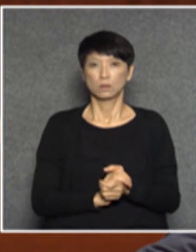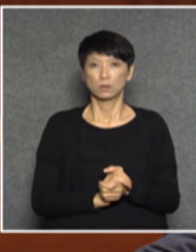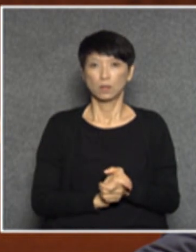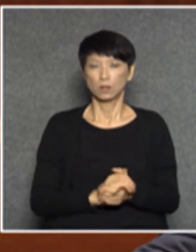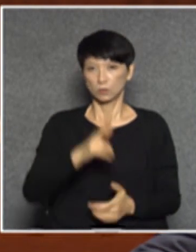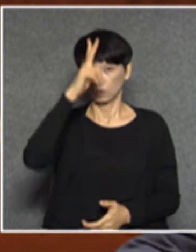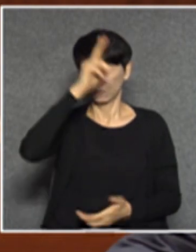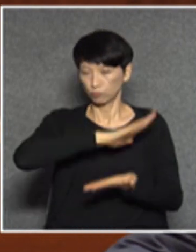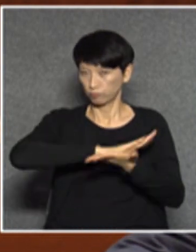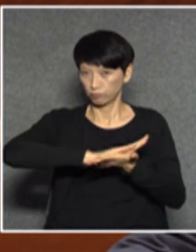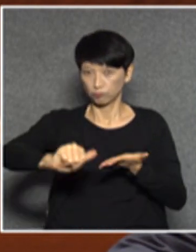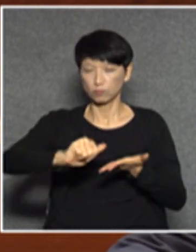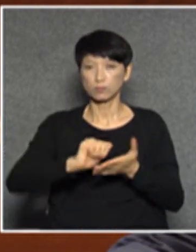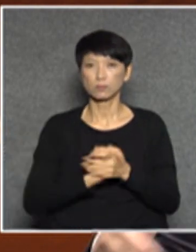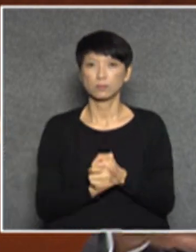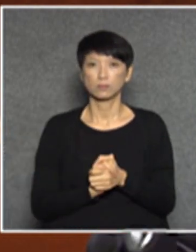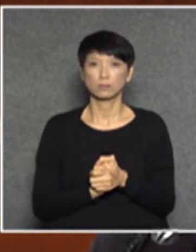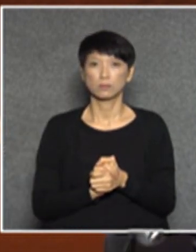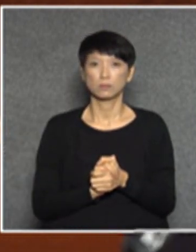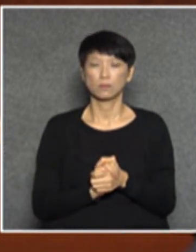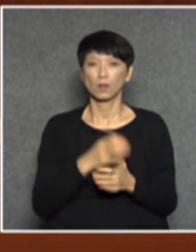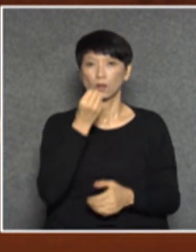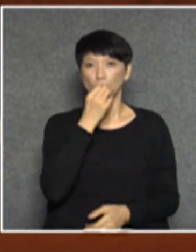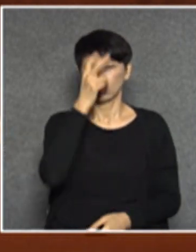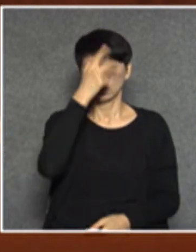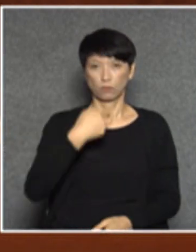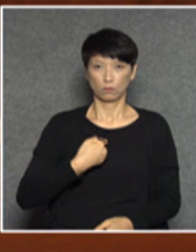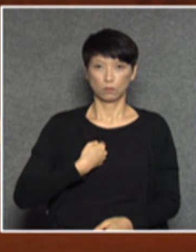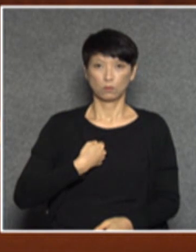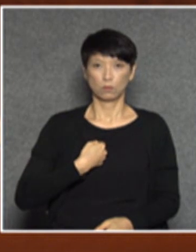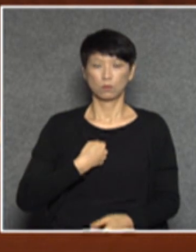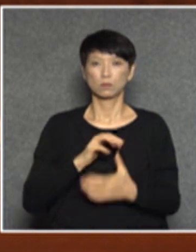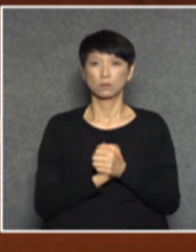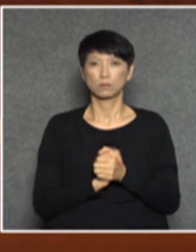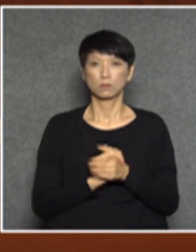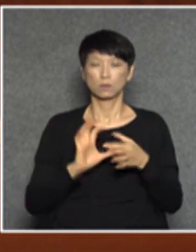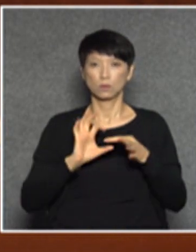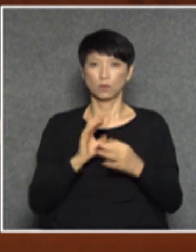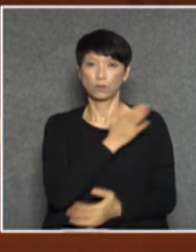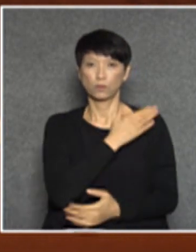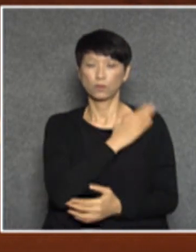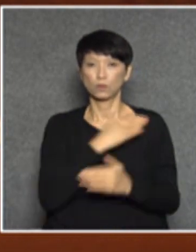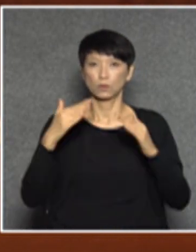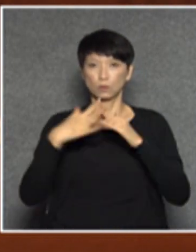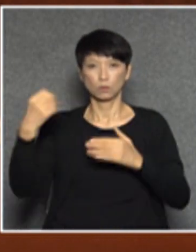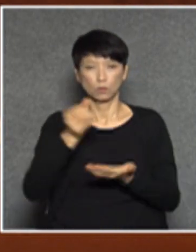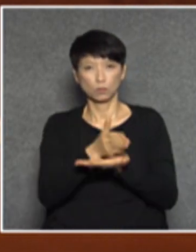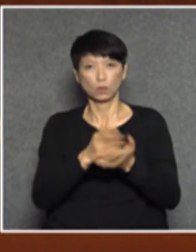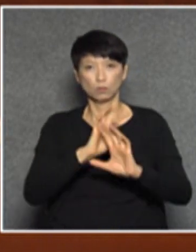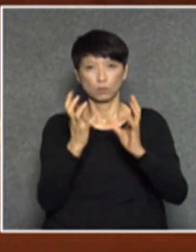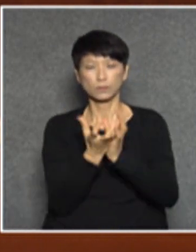們特區政府包括我本人和有關的部門負責人都經常